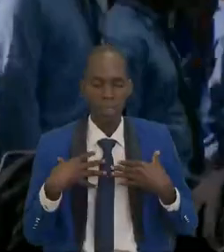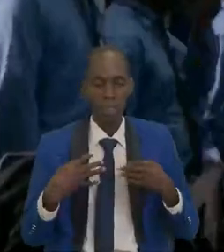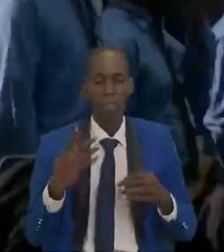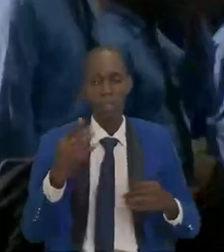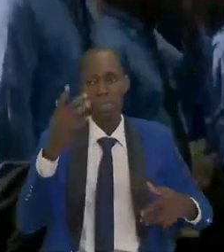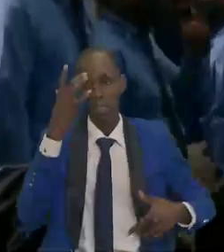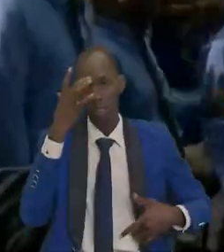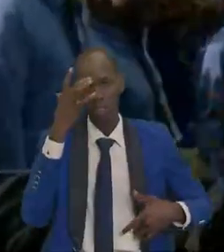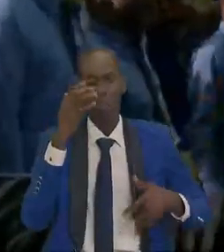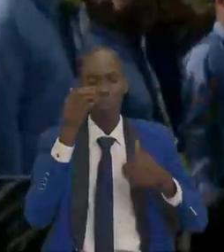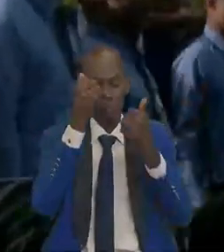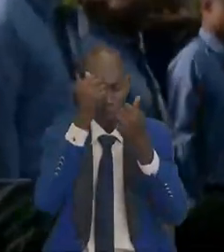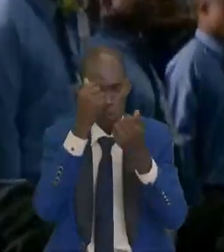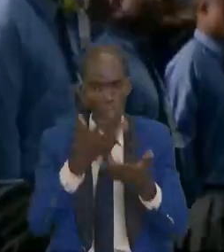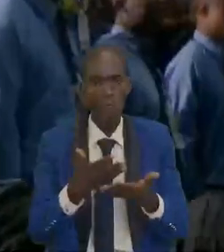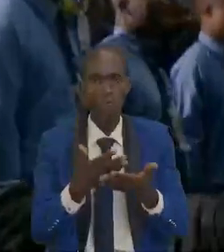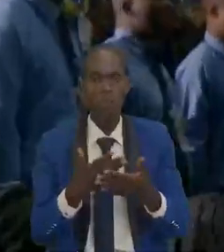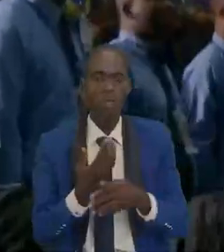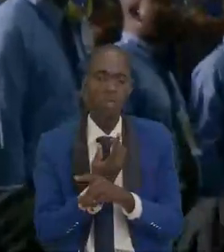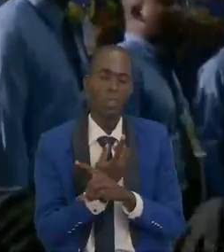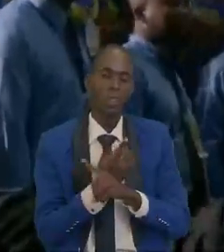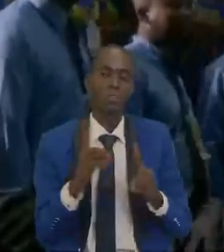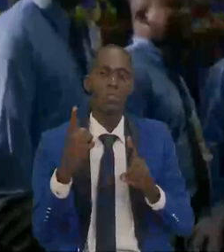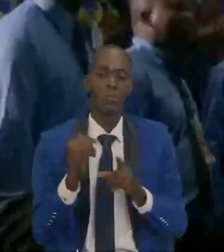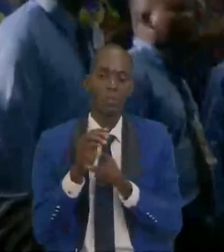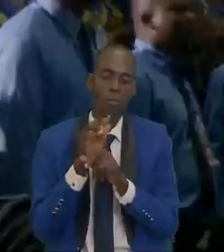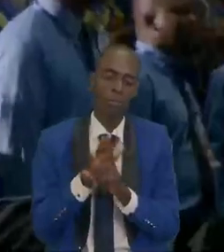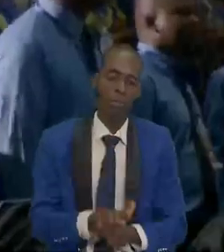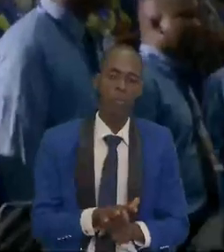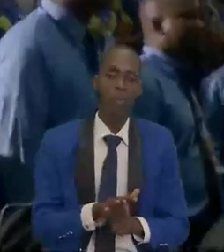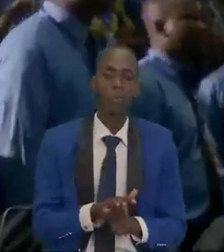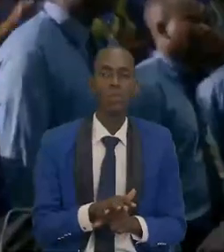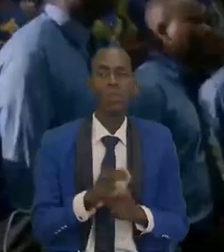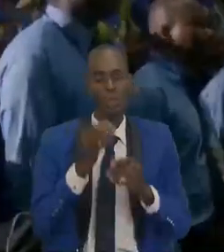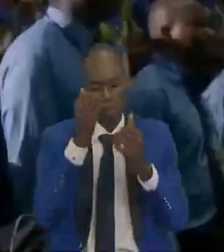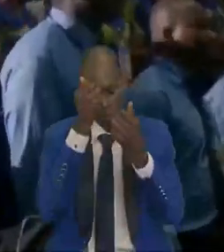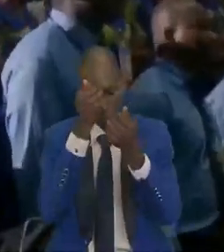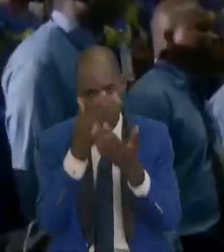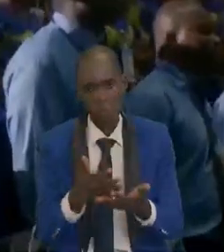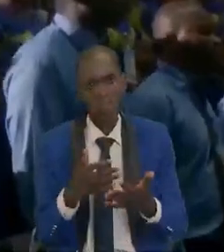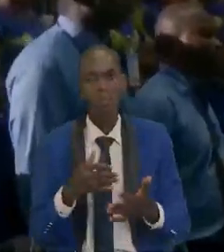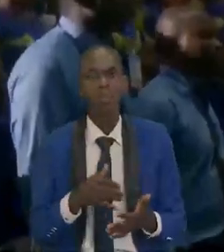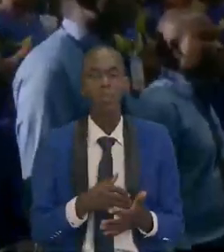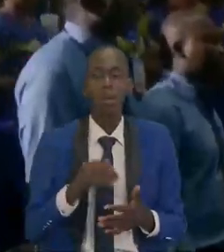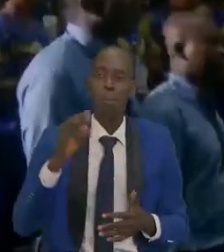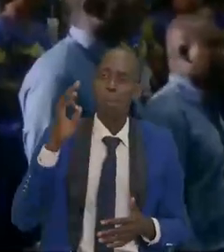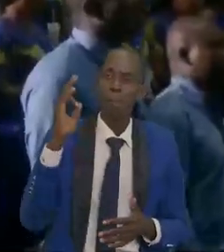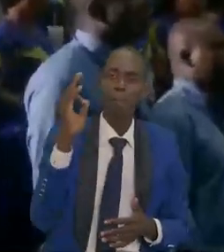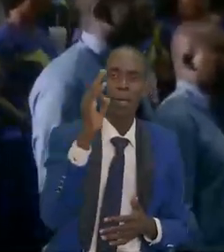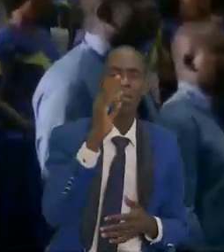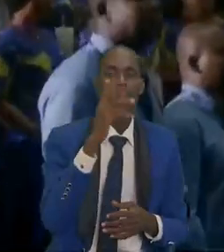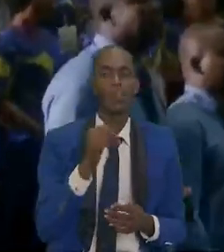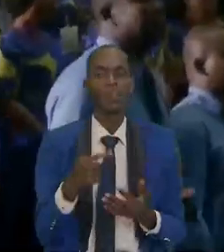malades. Obéis, délivre les opprimés. Obéis,